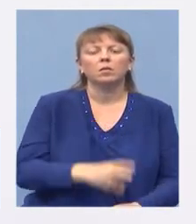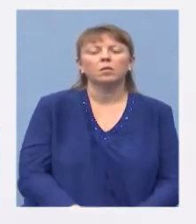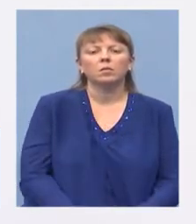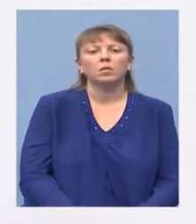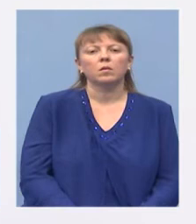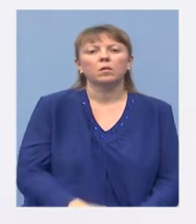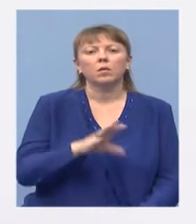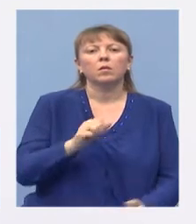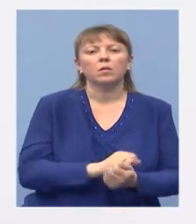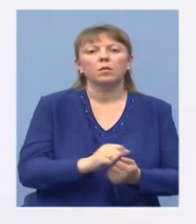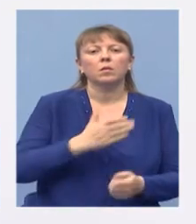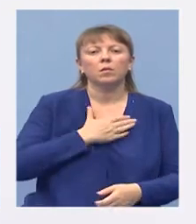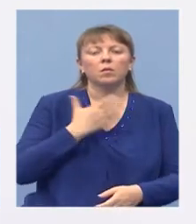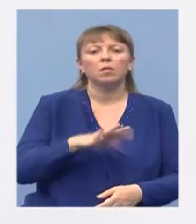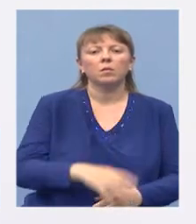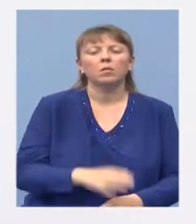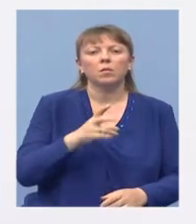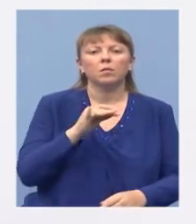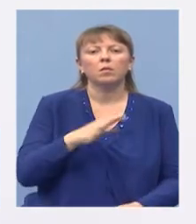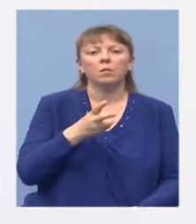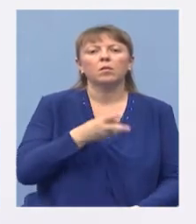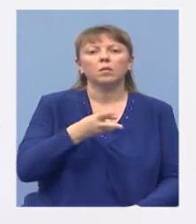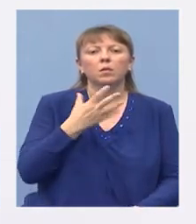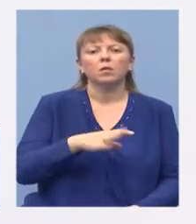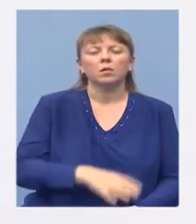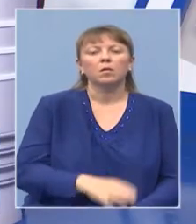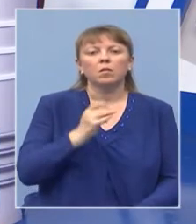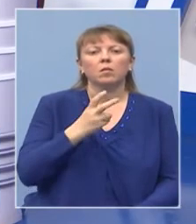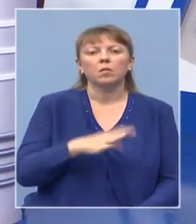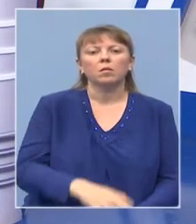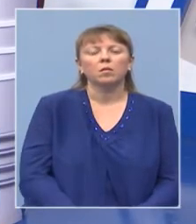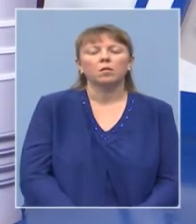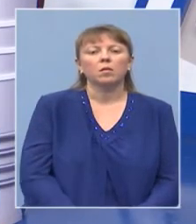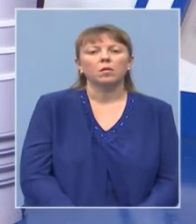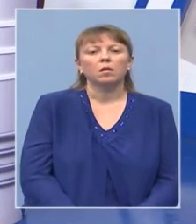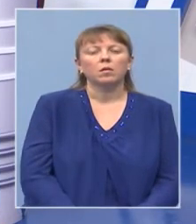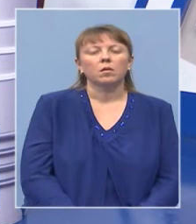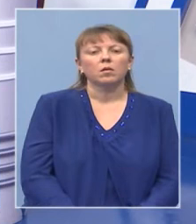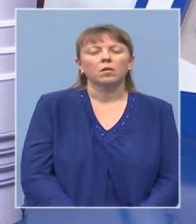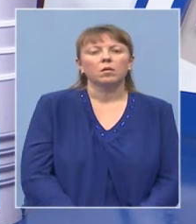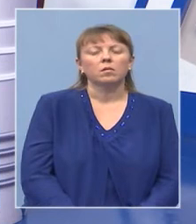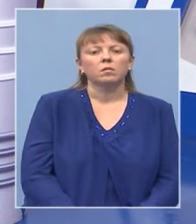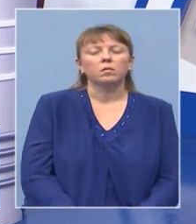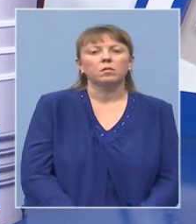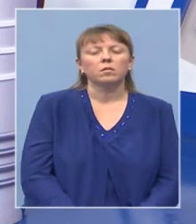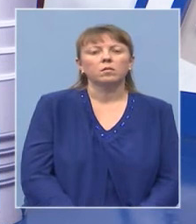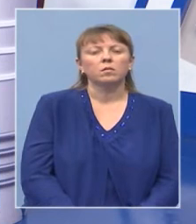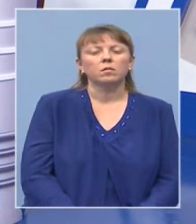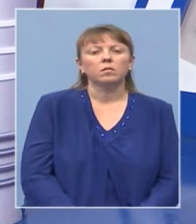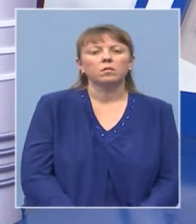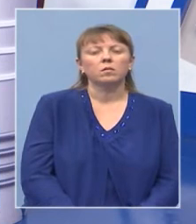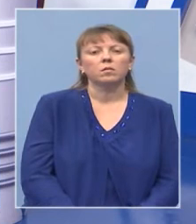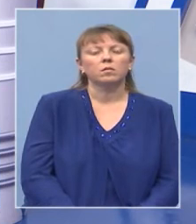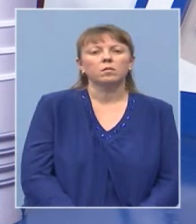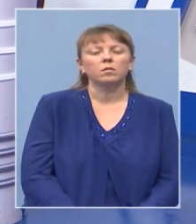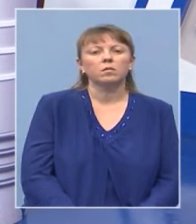Нотариус направляет все документы к нам, мы производим регистрацию за 2 часа. Госпошлина то есть составляет, как обычно,